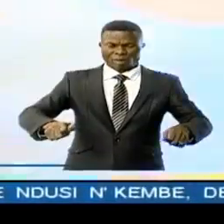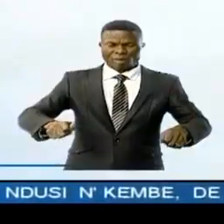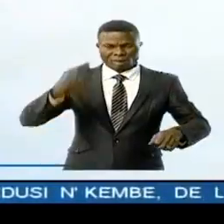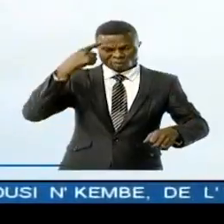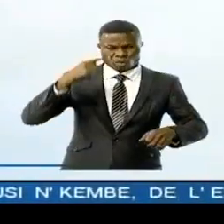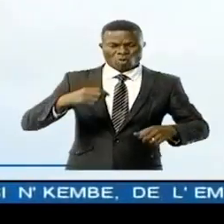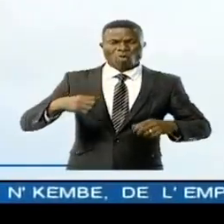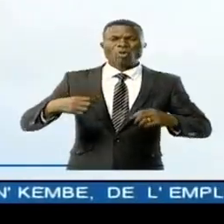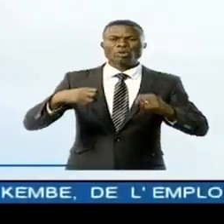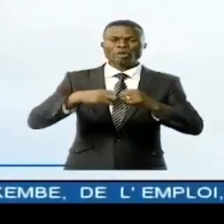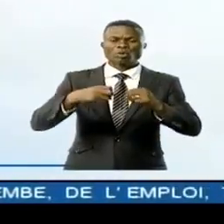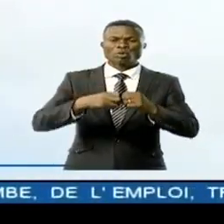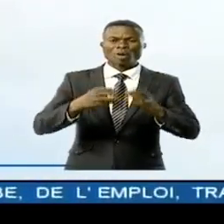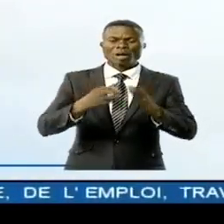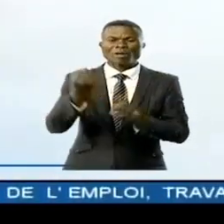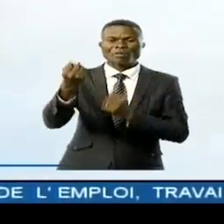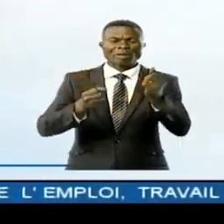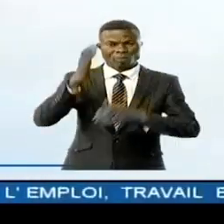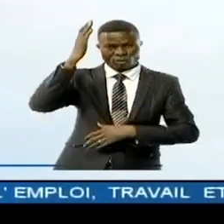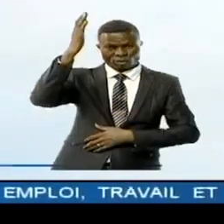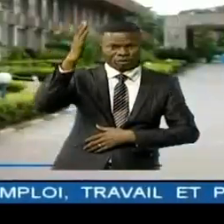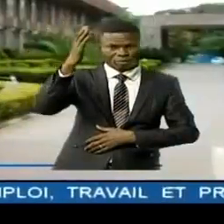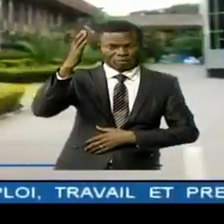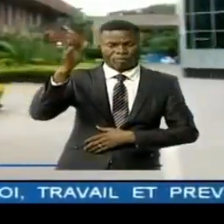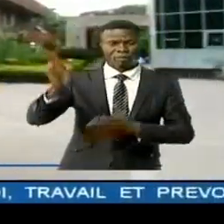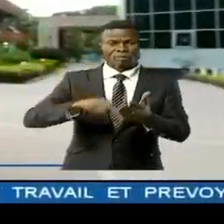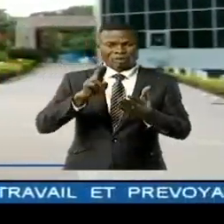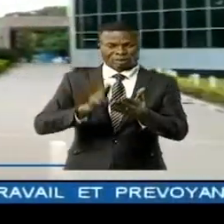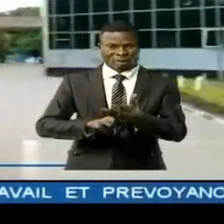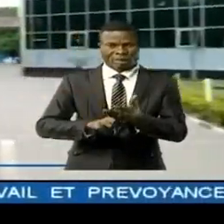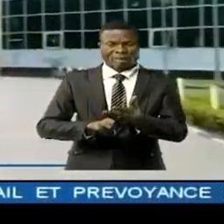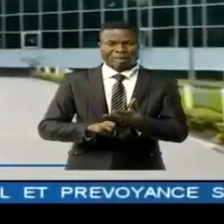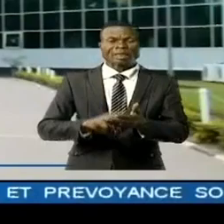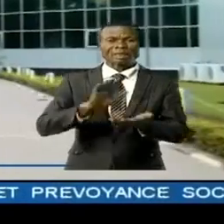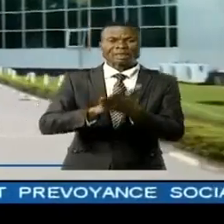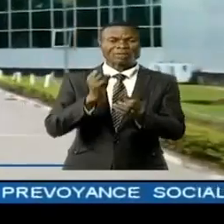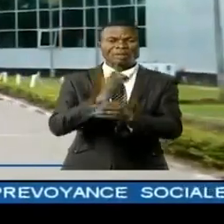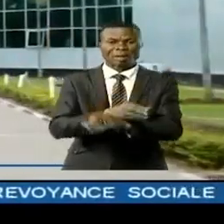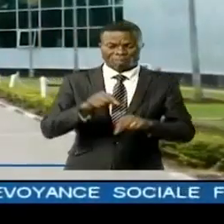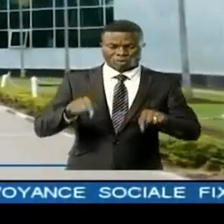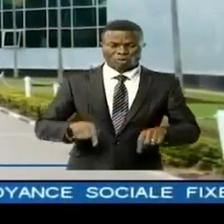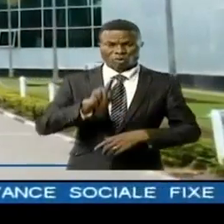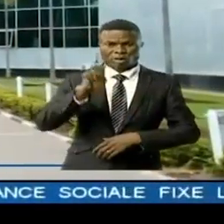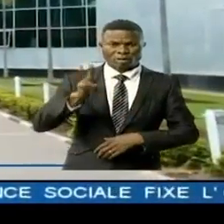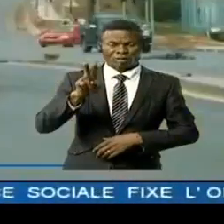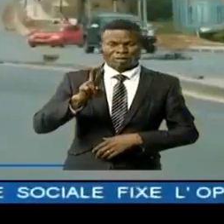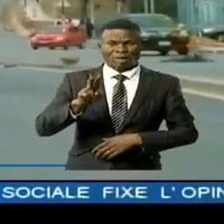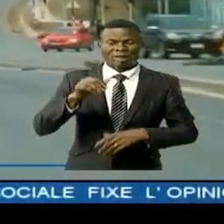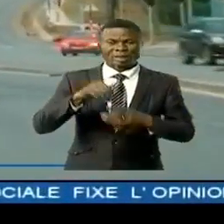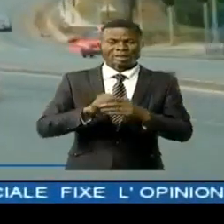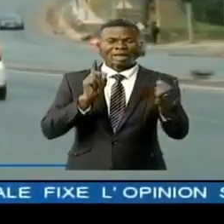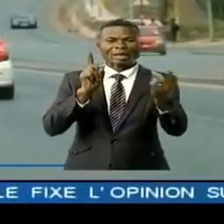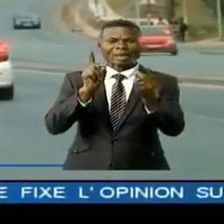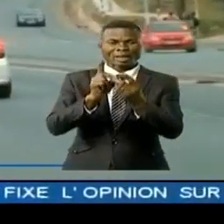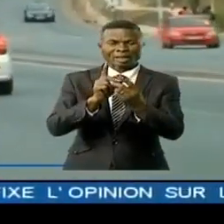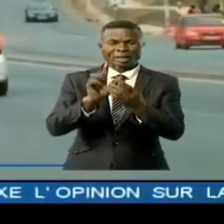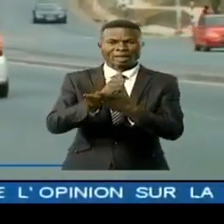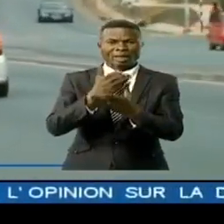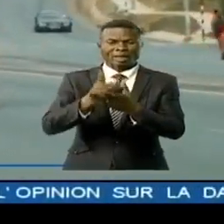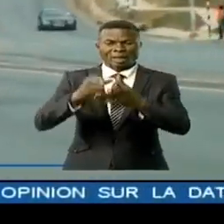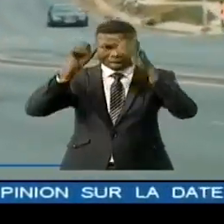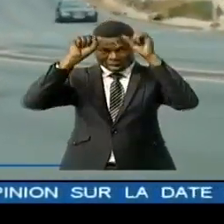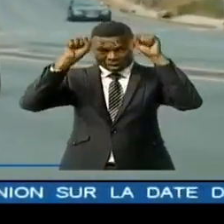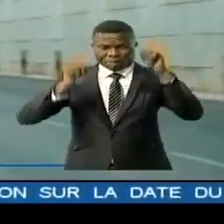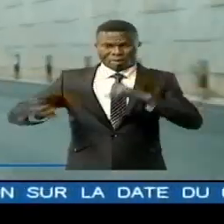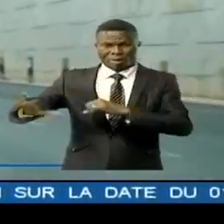des accords dits historiques et qui seront formalisées ce vendredi à lusaka lors d'un tête à tête entre achille emana